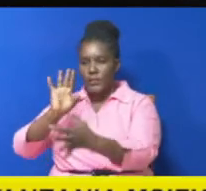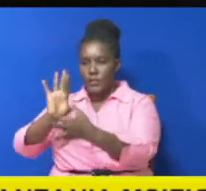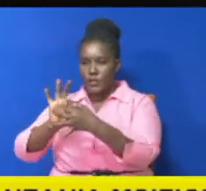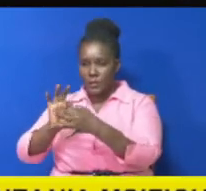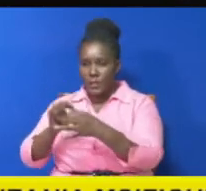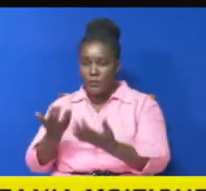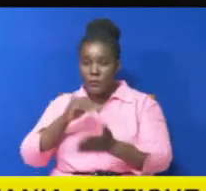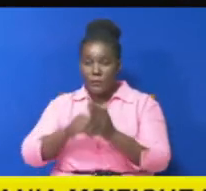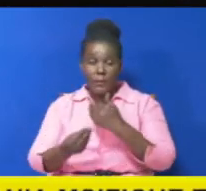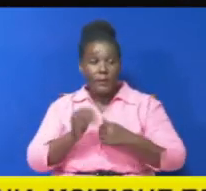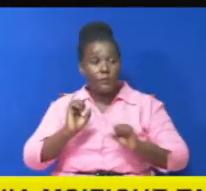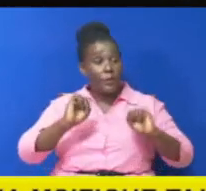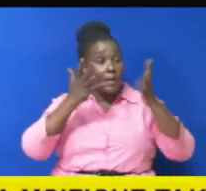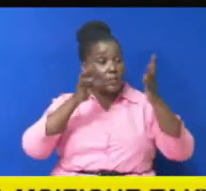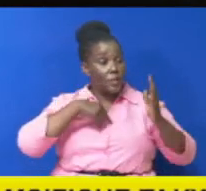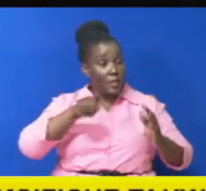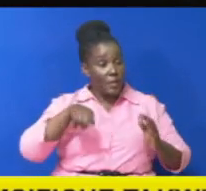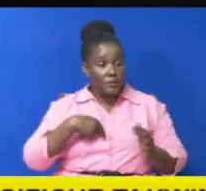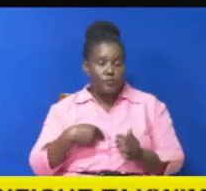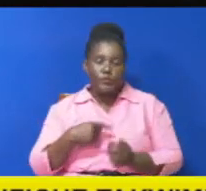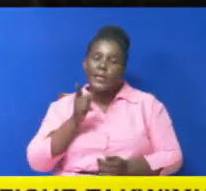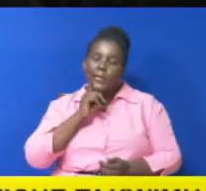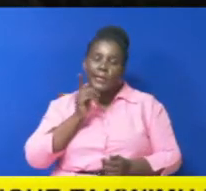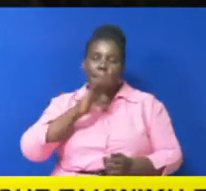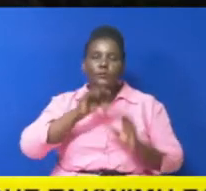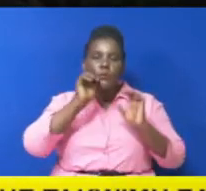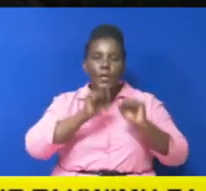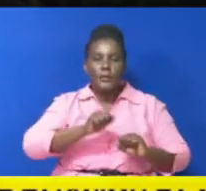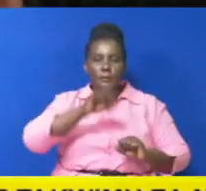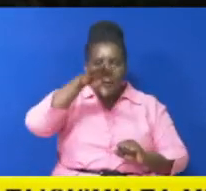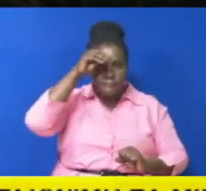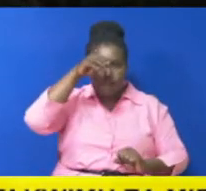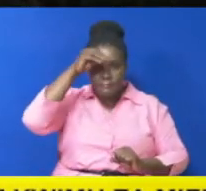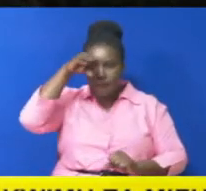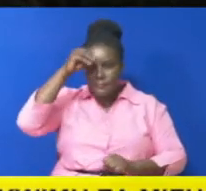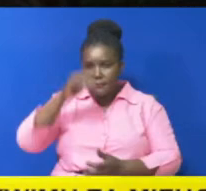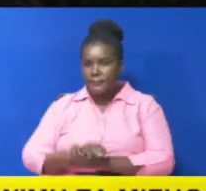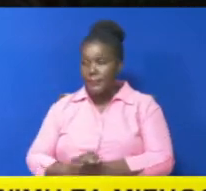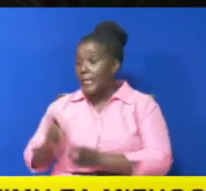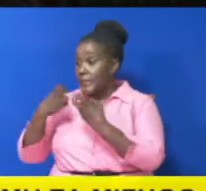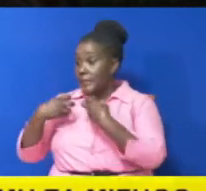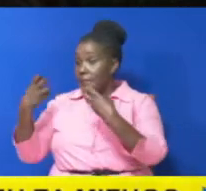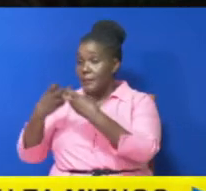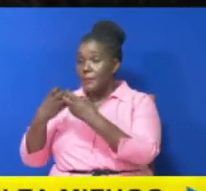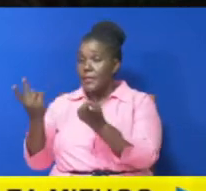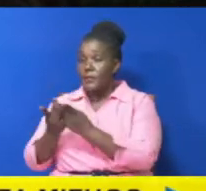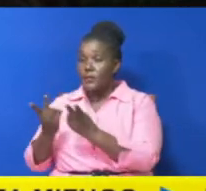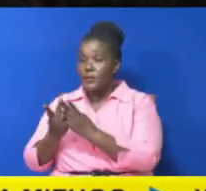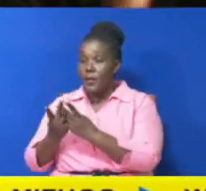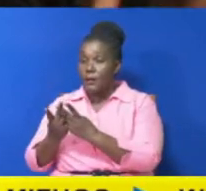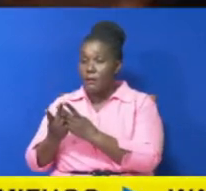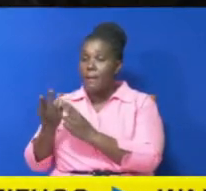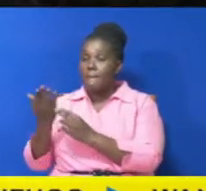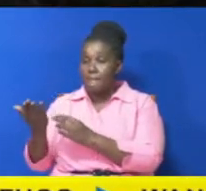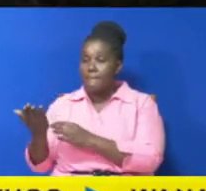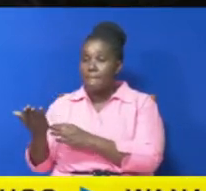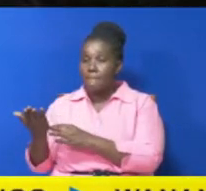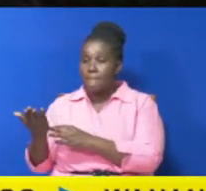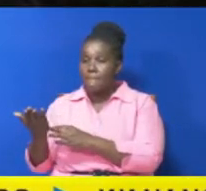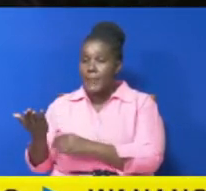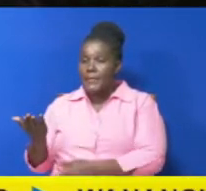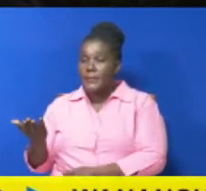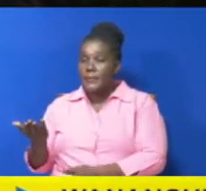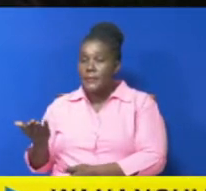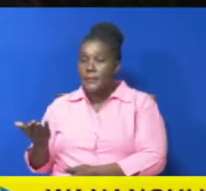kwenye maisha ambayo tunaishi kila siku tunapaswa kujifunza. Nishukuru semina kama hizi zikiwepo zitaweza kutuleta pamoja